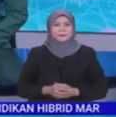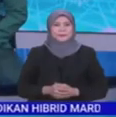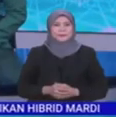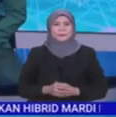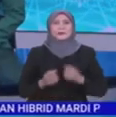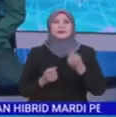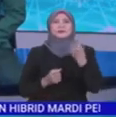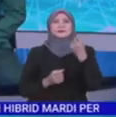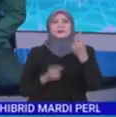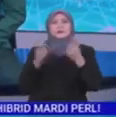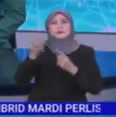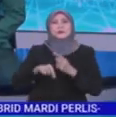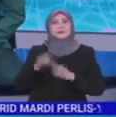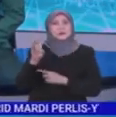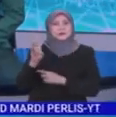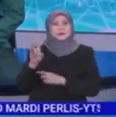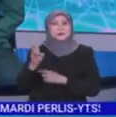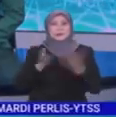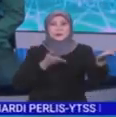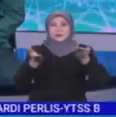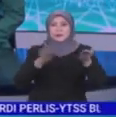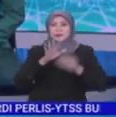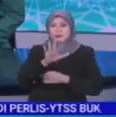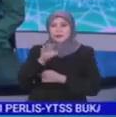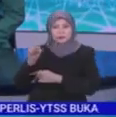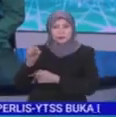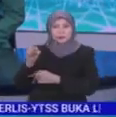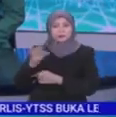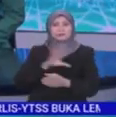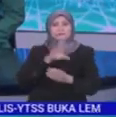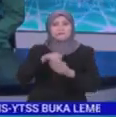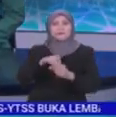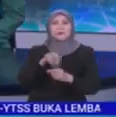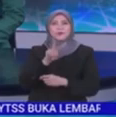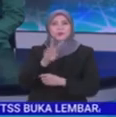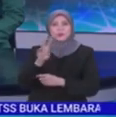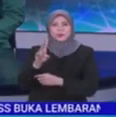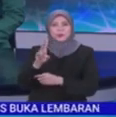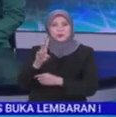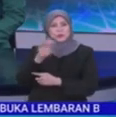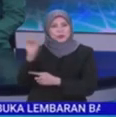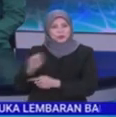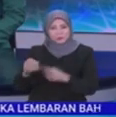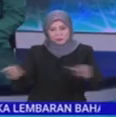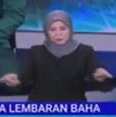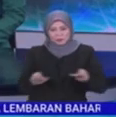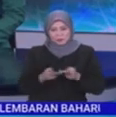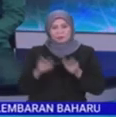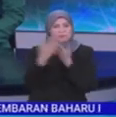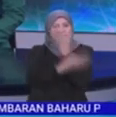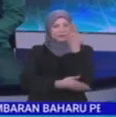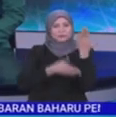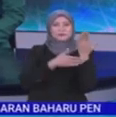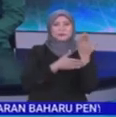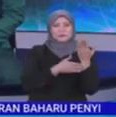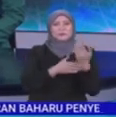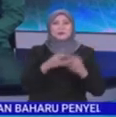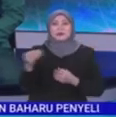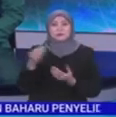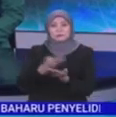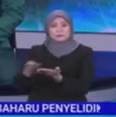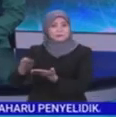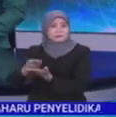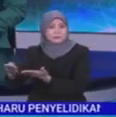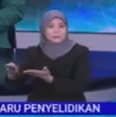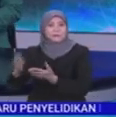Setakat 11 Julai lalu, perkhidmatan 5G telah meliputi 27% kawasan berpenduduk di seluruh negara. Jumlah langganan